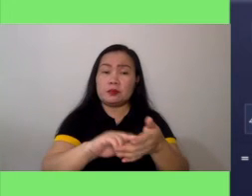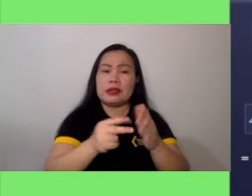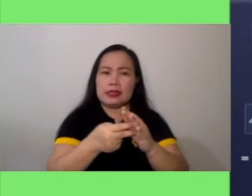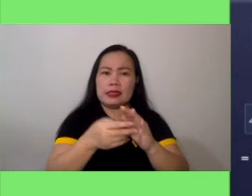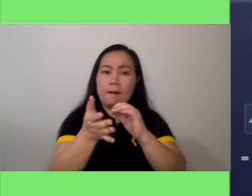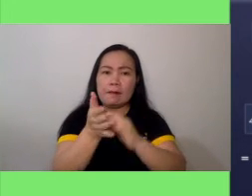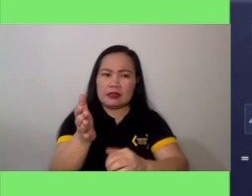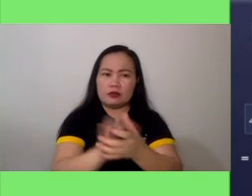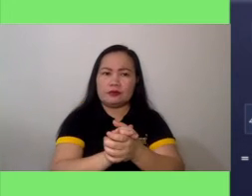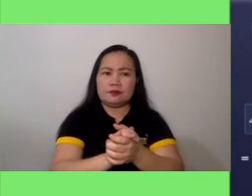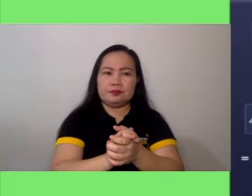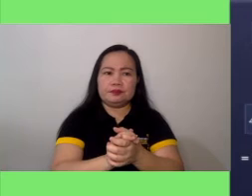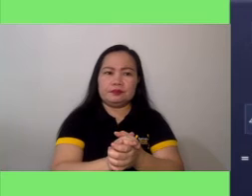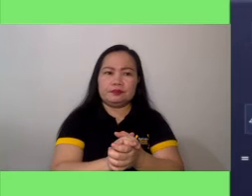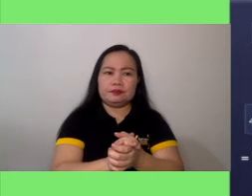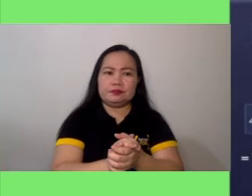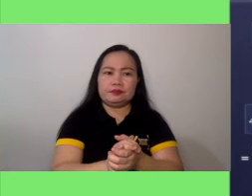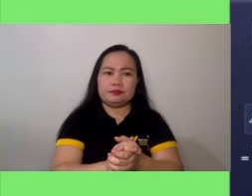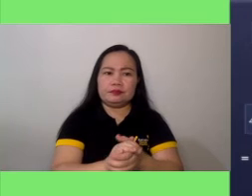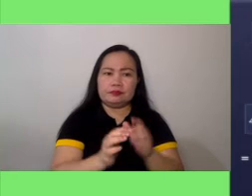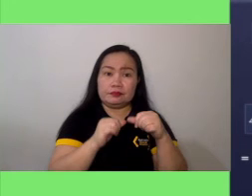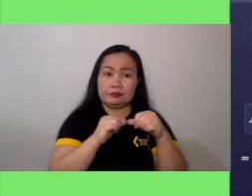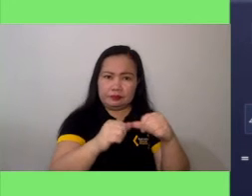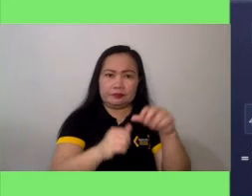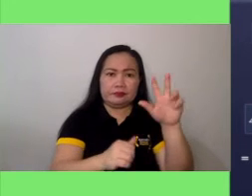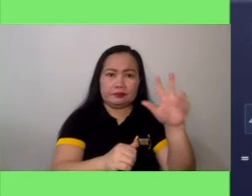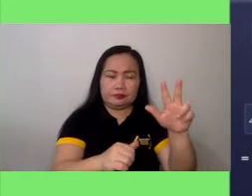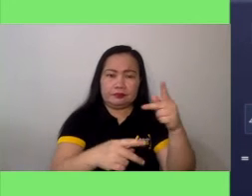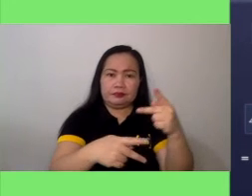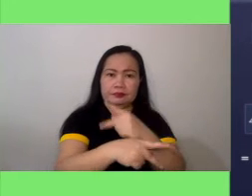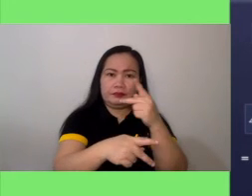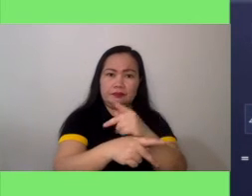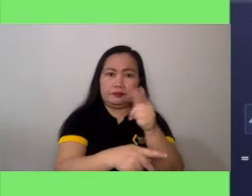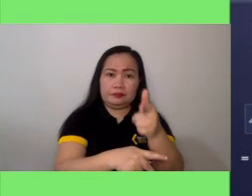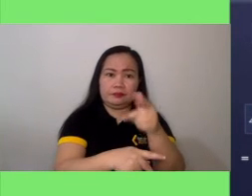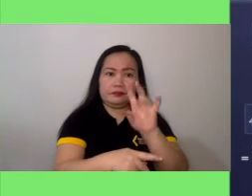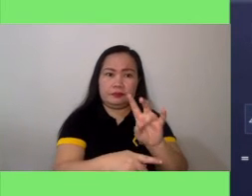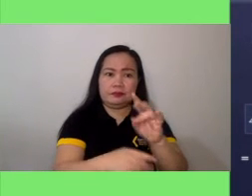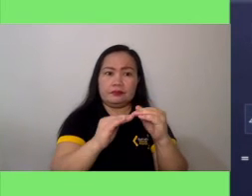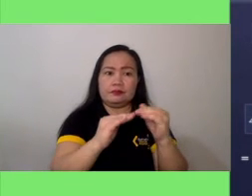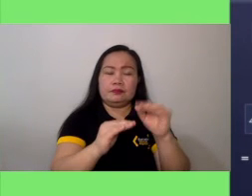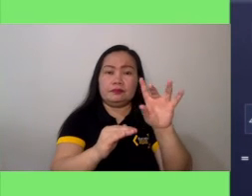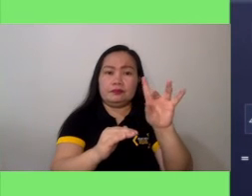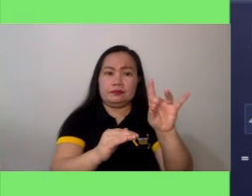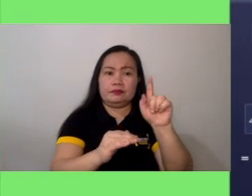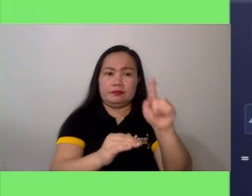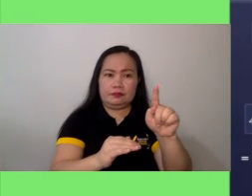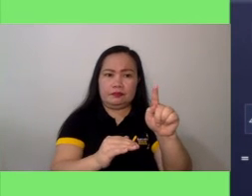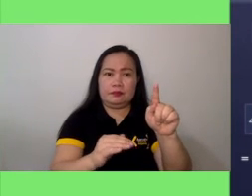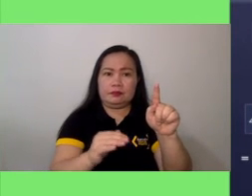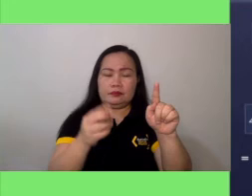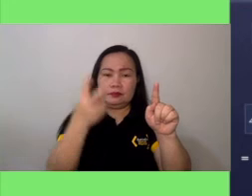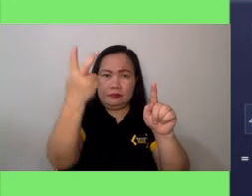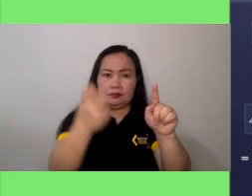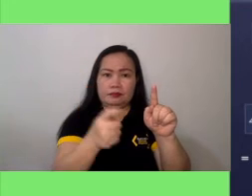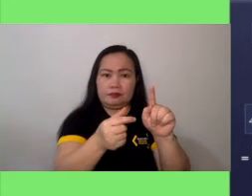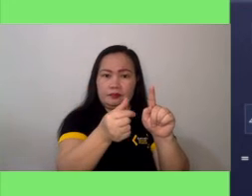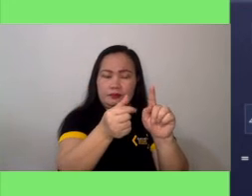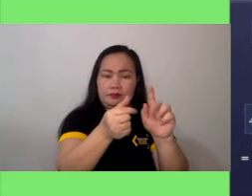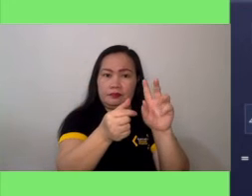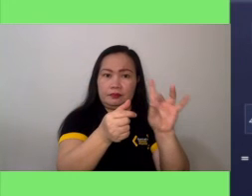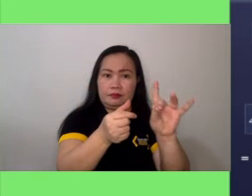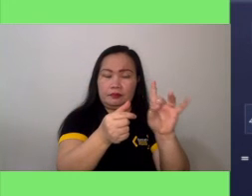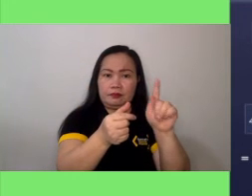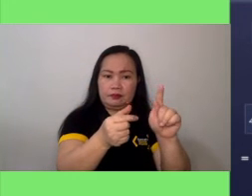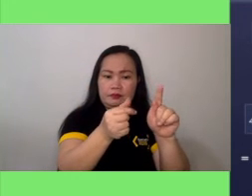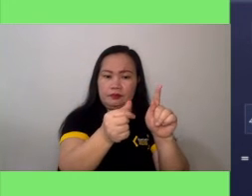4 minus 2, that is 2. Okay, and then 27 times 3, that is 81. 81 plus 1 over 2 na tayo.